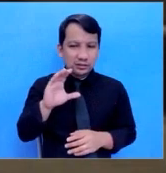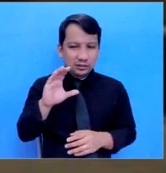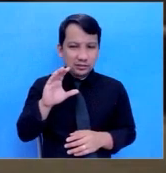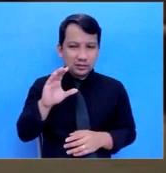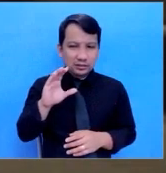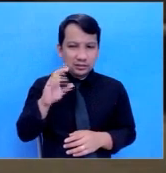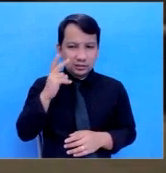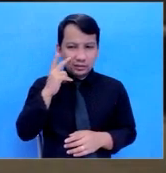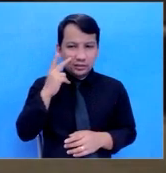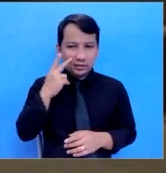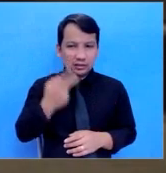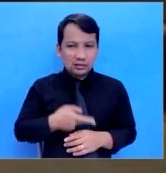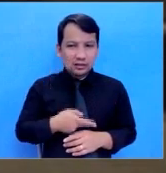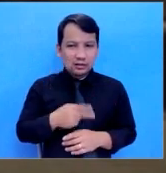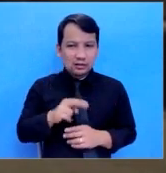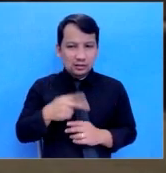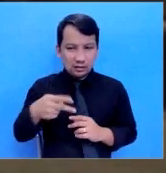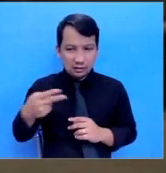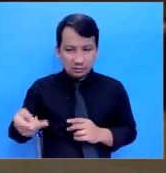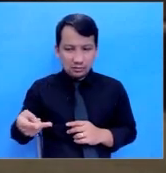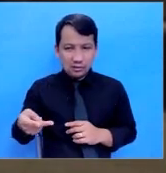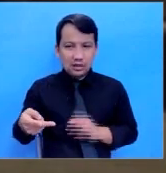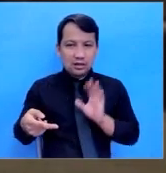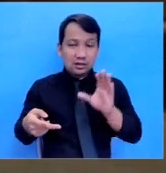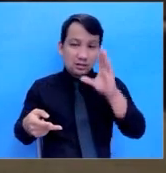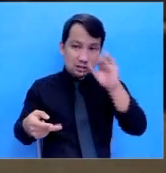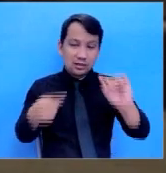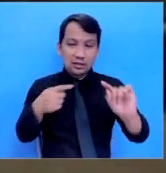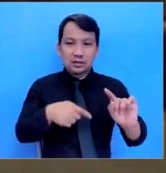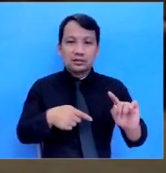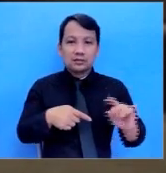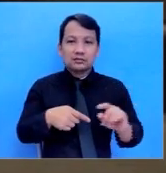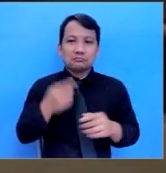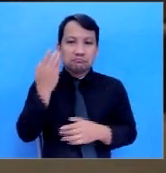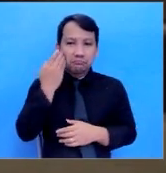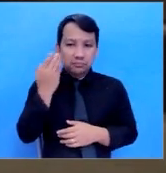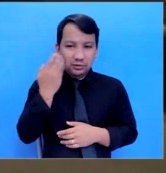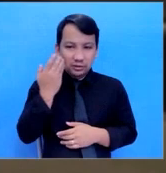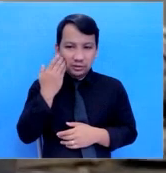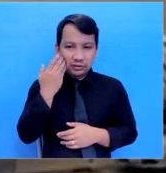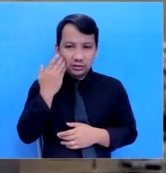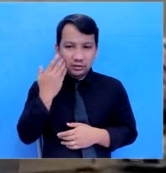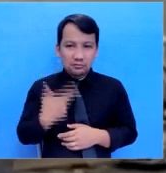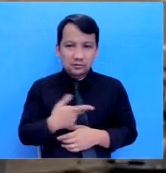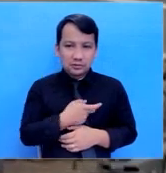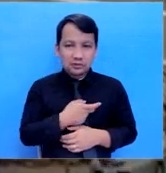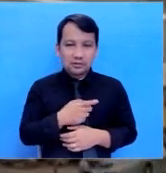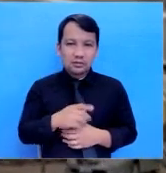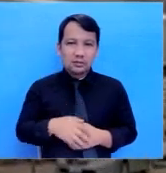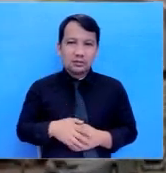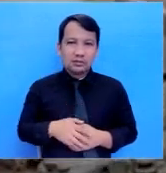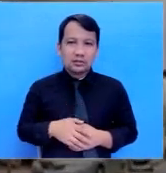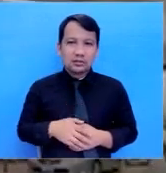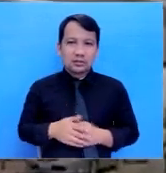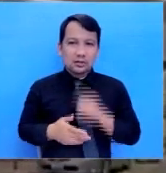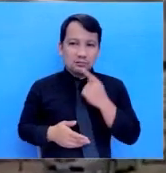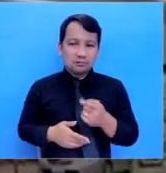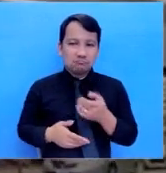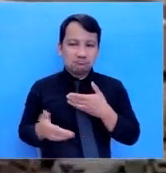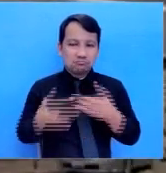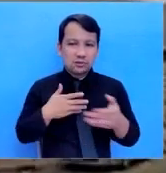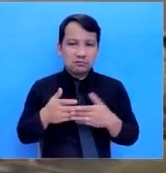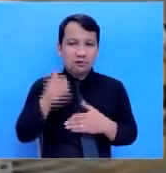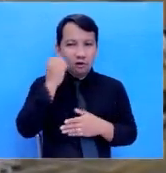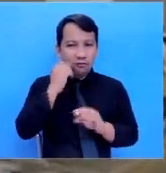kitang nagpagulong-gulong pa sa kalsada ang lalaki at kunwari ay may iniindang tama. Ayon sa mga otoridad, malinaw